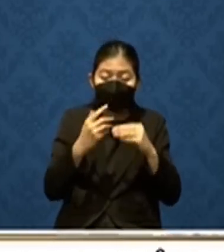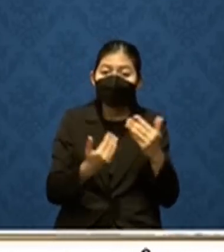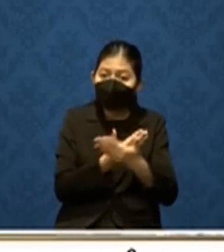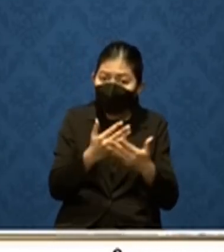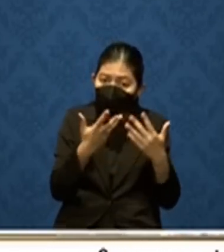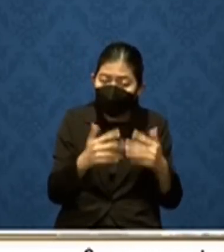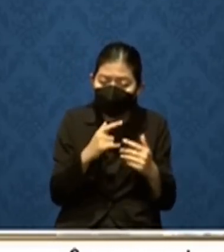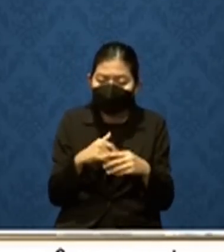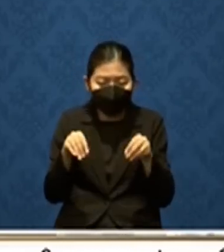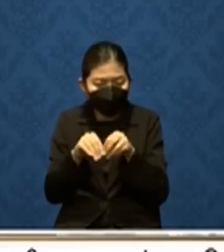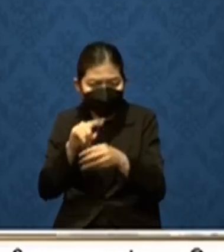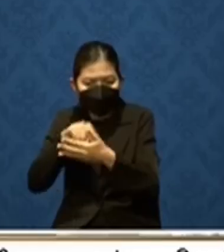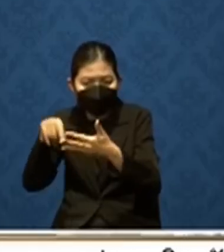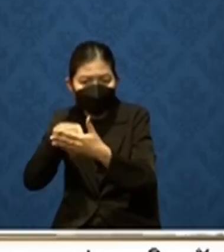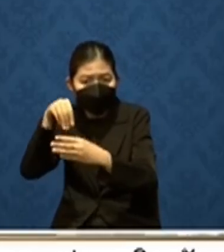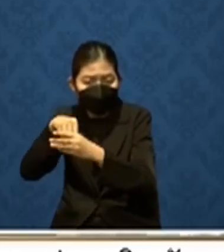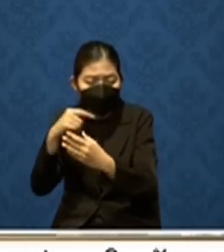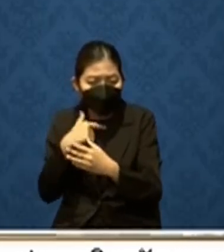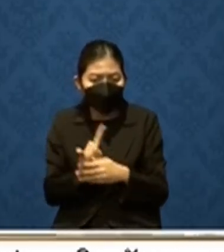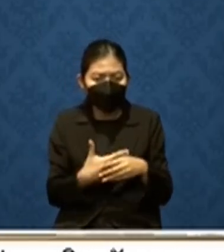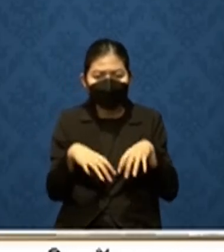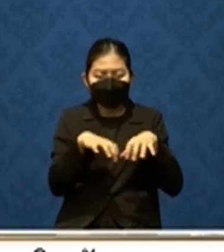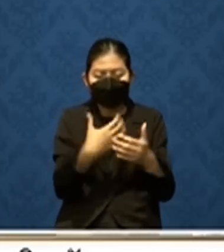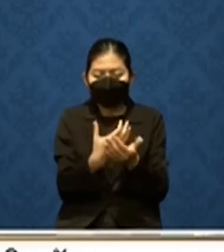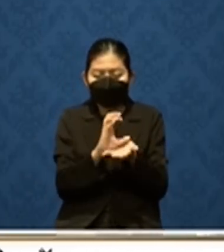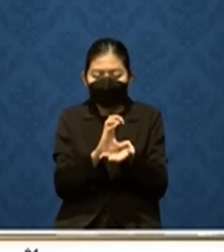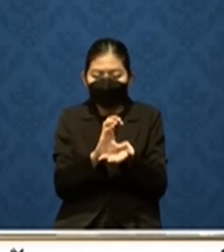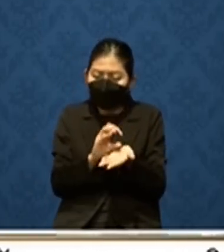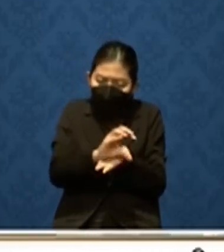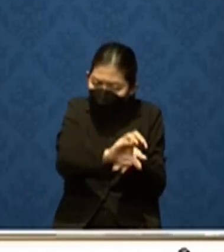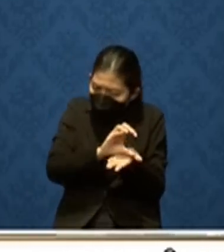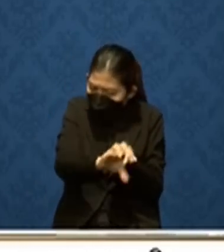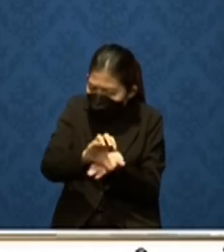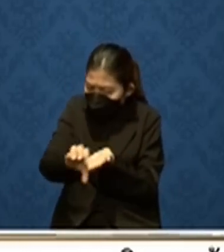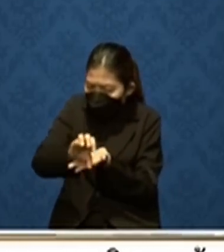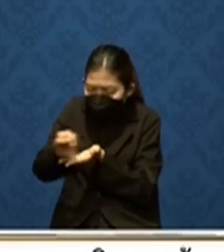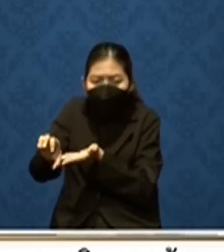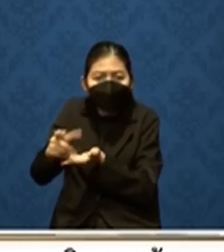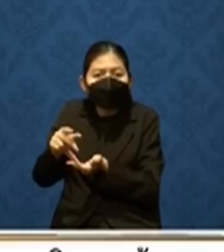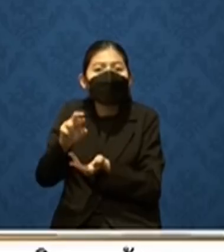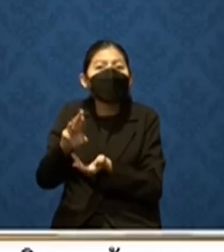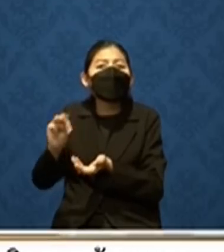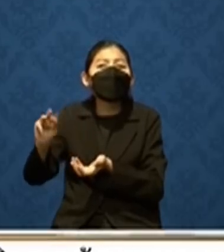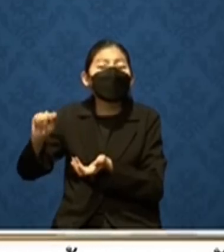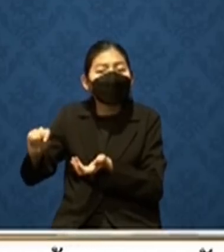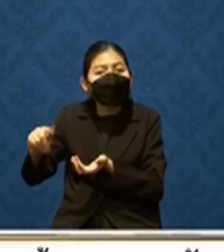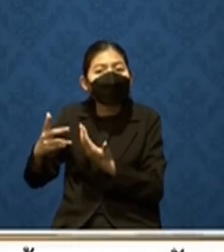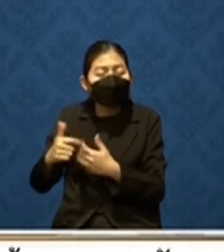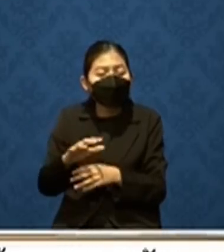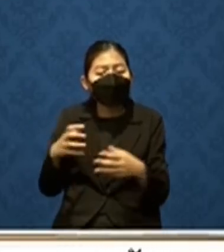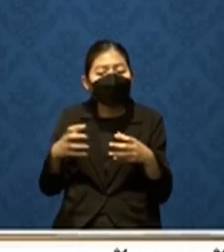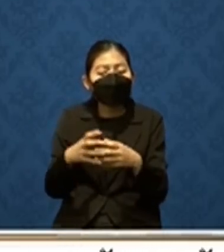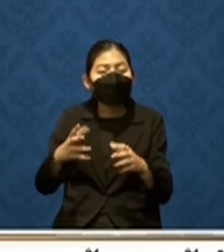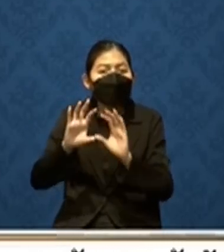จัดงบประมาณกระจุกตัวถ้าลงไปในพื้นที่ของรัฐมนตรีและพวกพ้อง